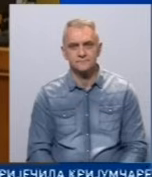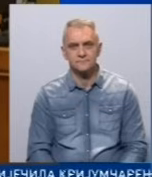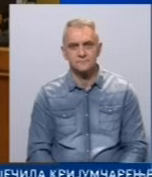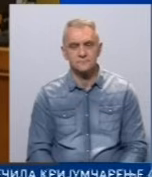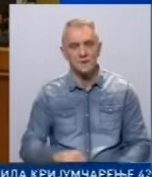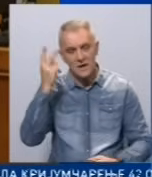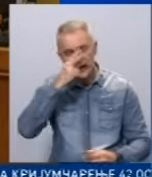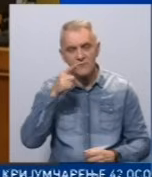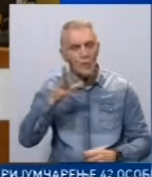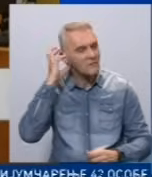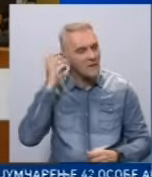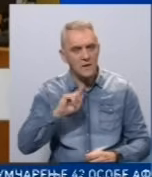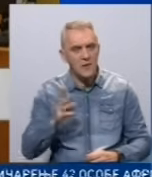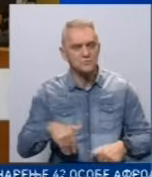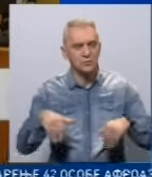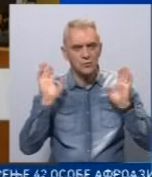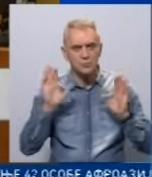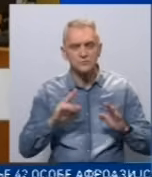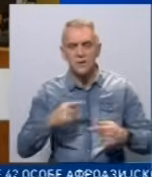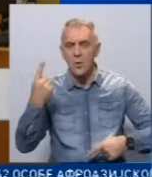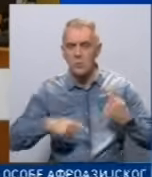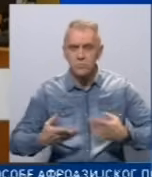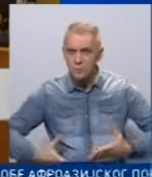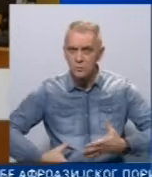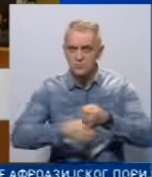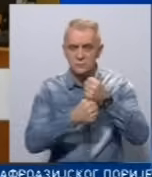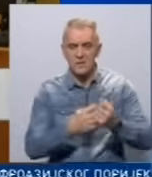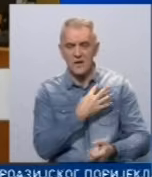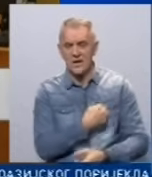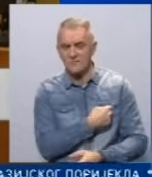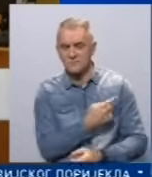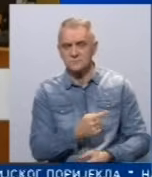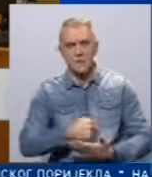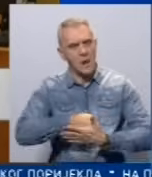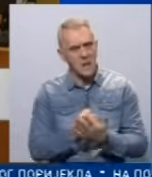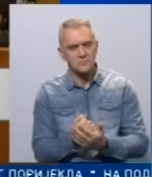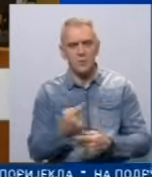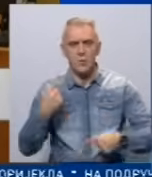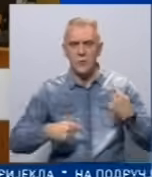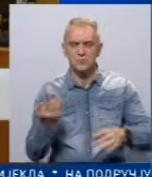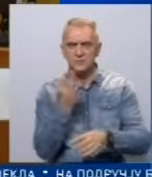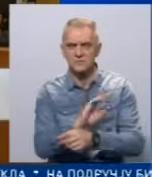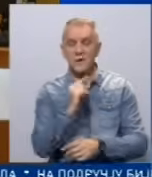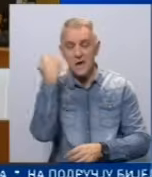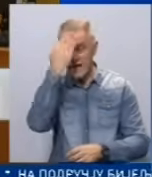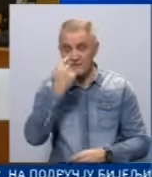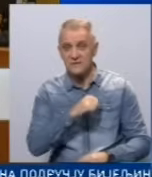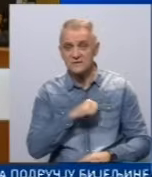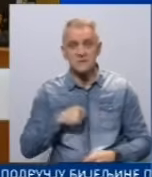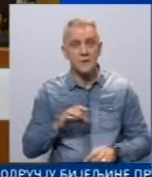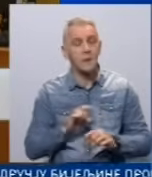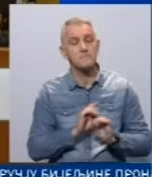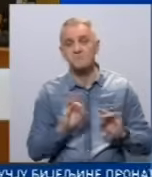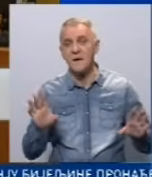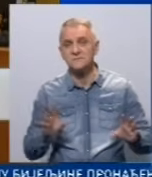Naravno, ova vlada neće odustati od političke podrške hrvatskim legitimnim političkim predstavnicima u njihovom traženju da Hrvati sami i bez